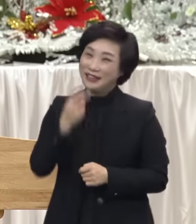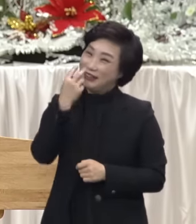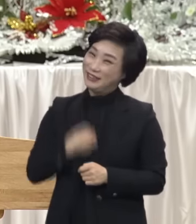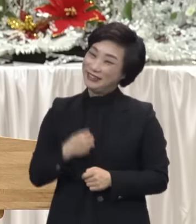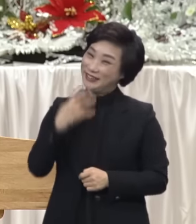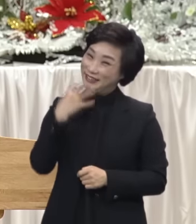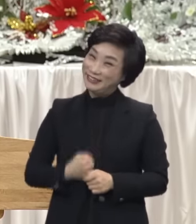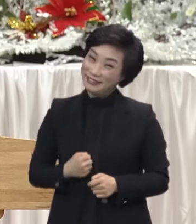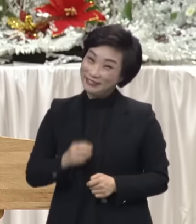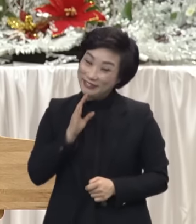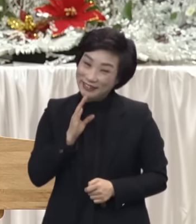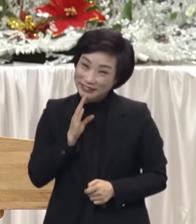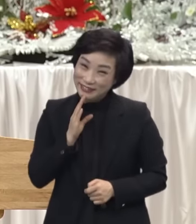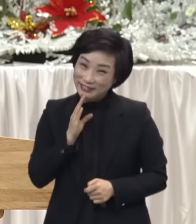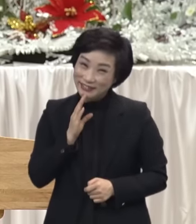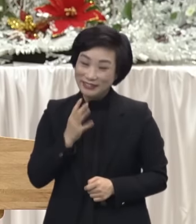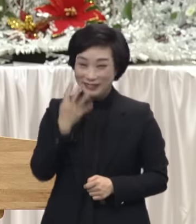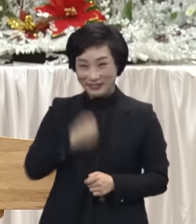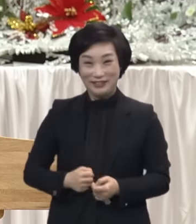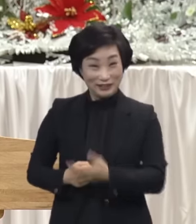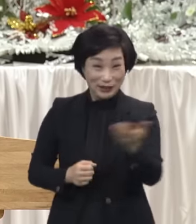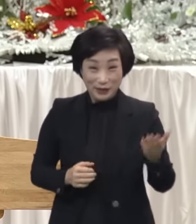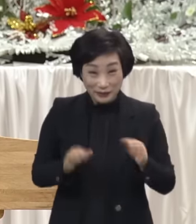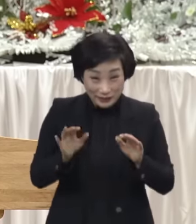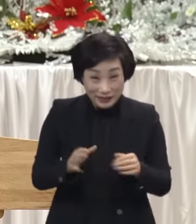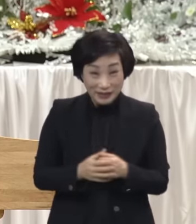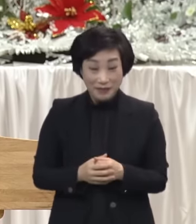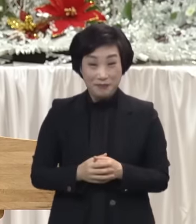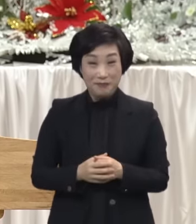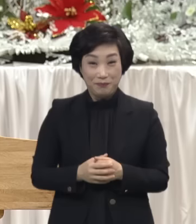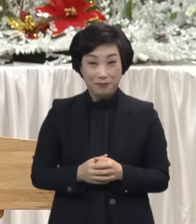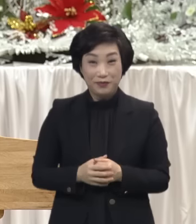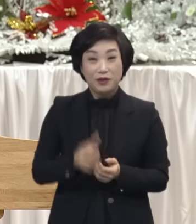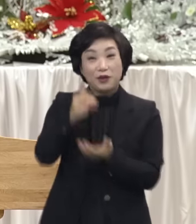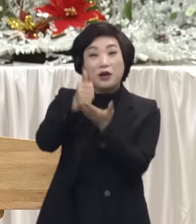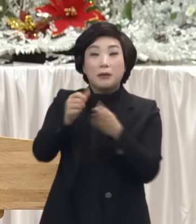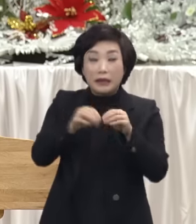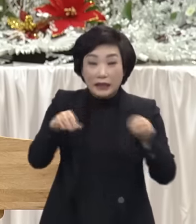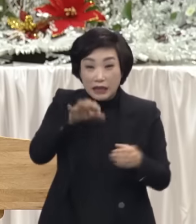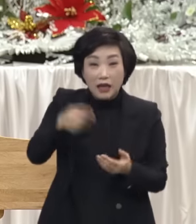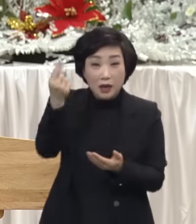일거양득이다 이 말이오. 사랑하는 여러분, 주님이 이 땅에